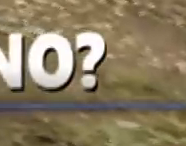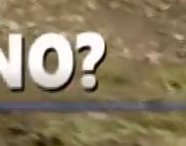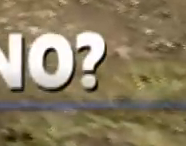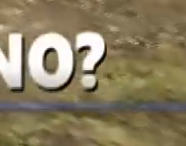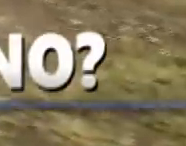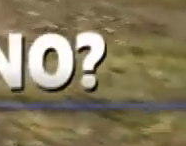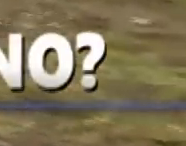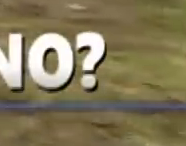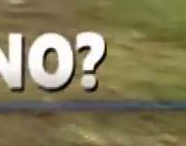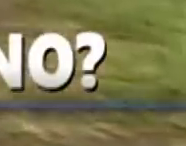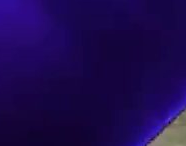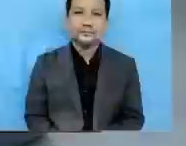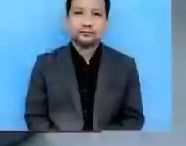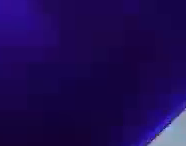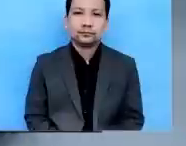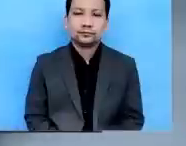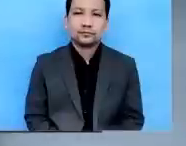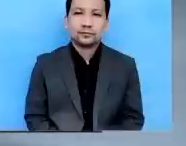ng krimen.